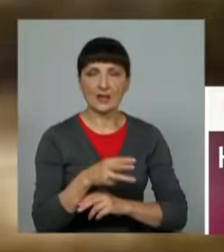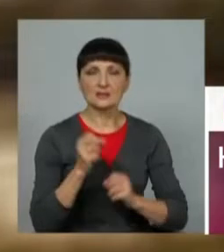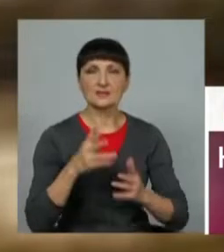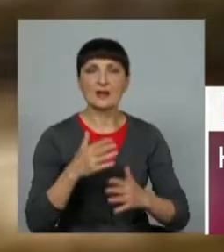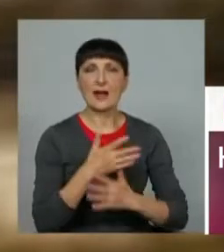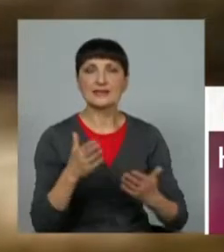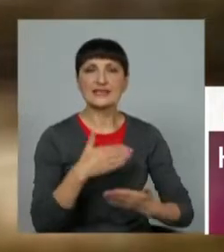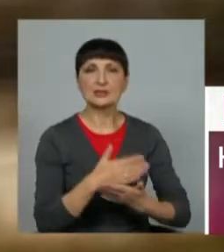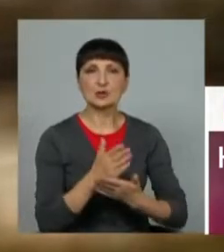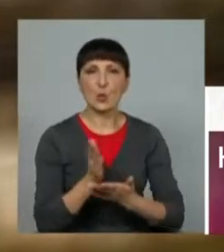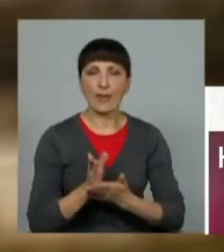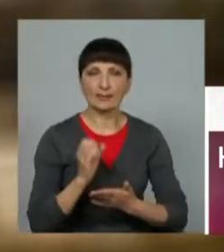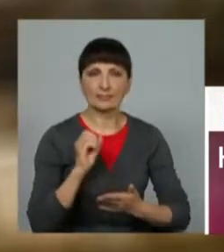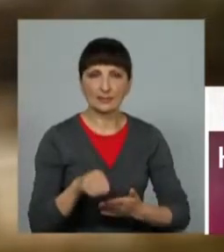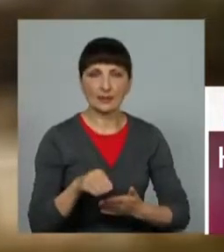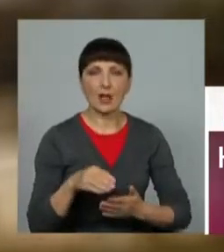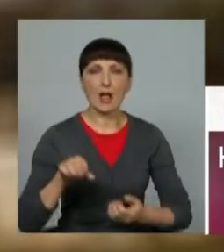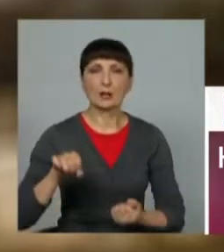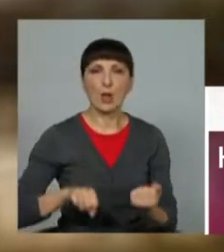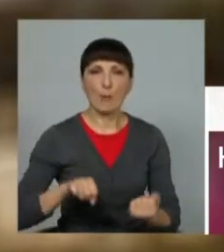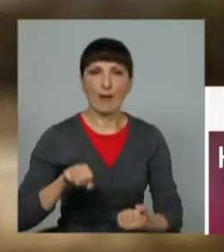инструменты, хлопушки, лопаты.